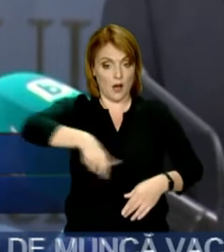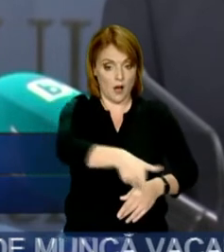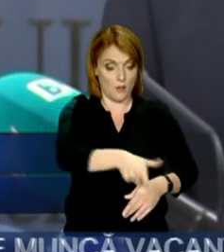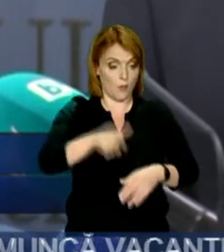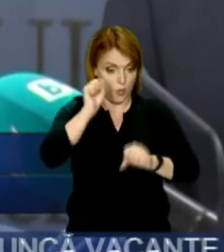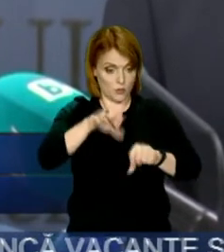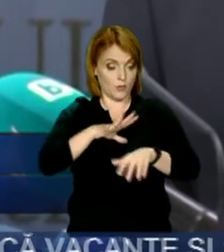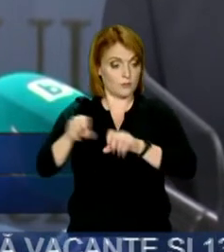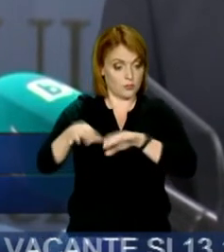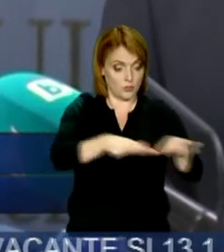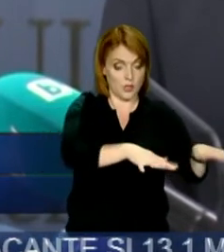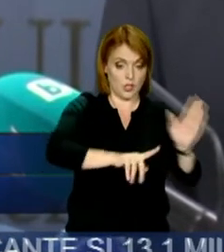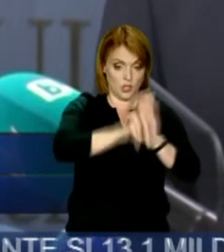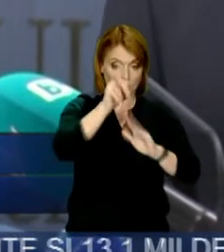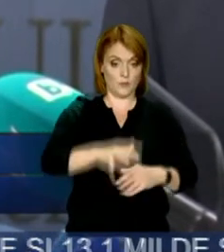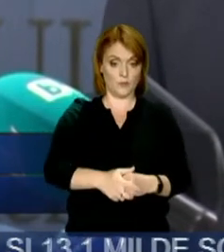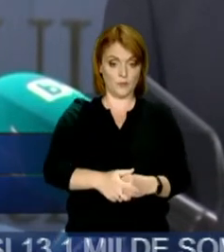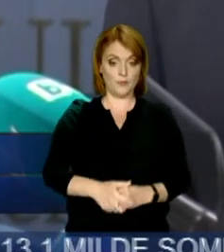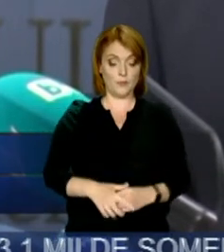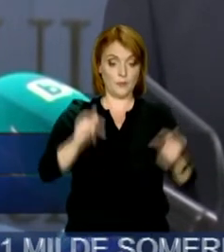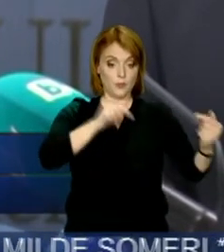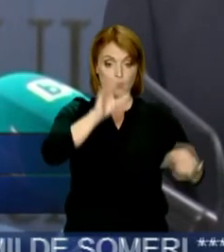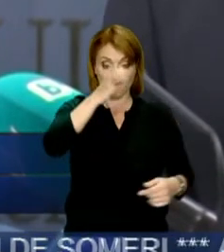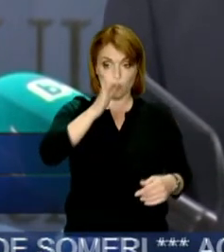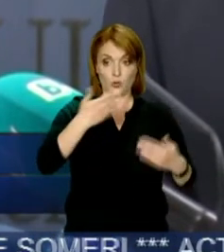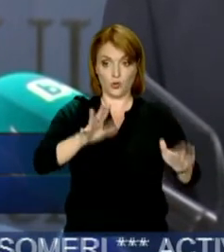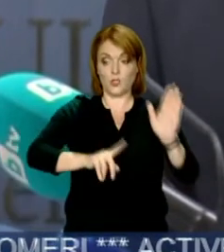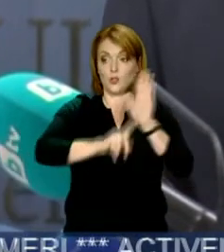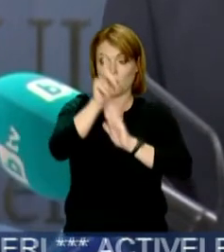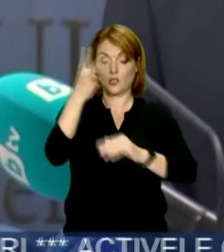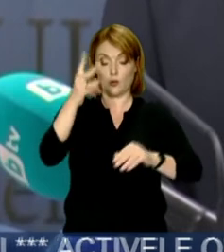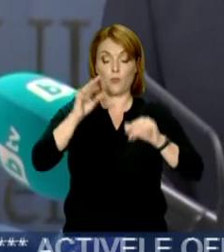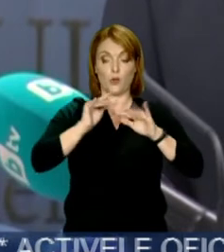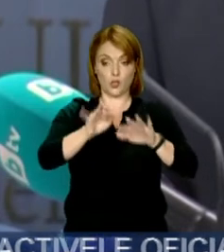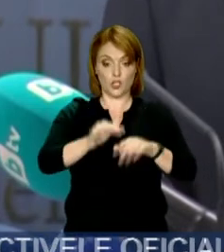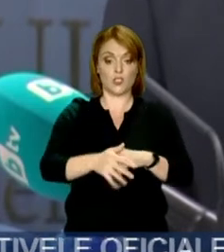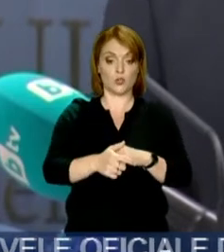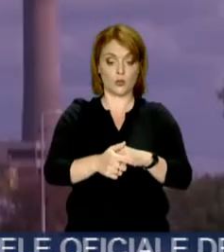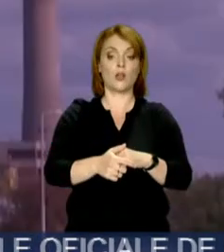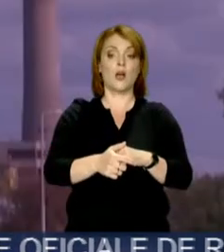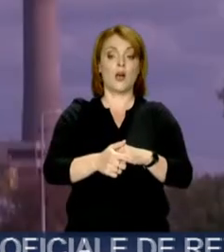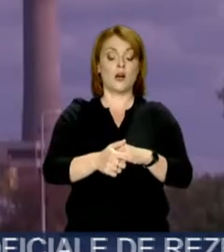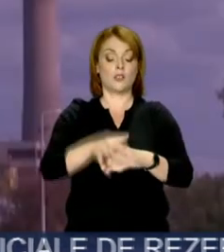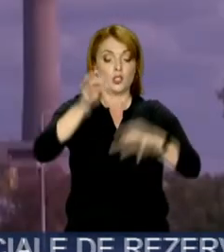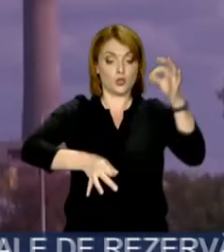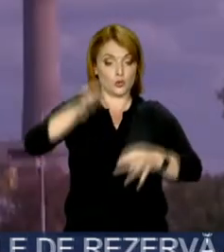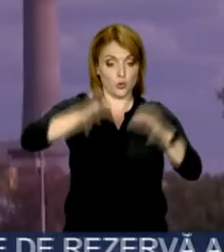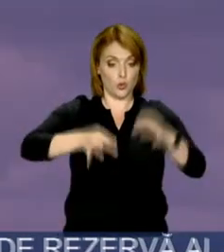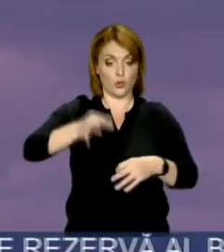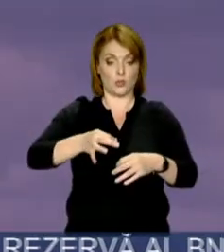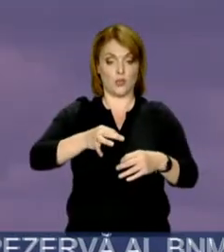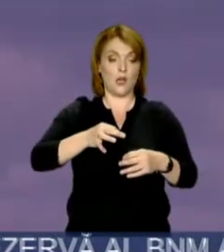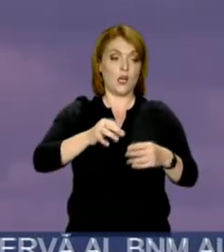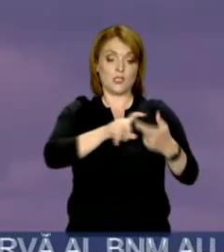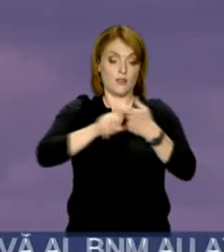Având în vedere faptul că împotriva Bulgariei sunt pornite două procese de judecată legate de calitatea aerului, instanța ar putea să dispună